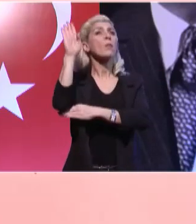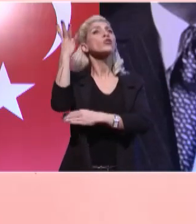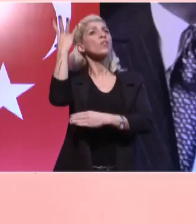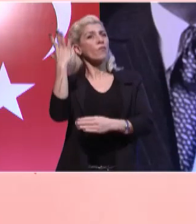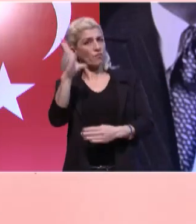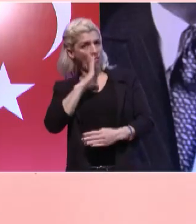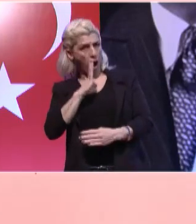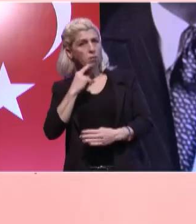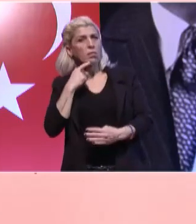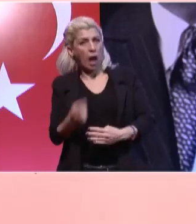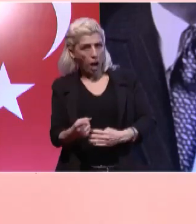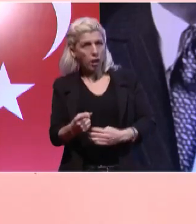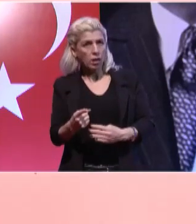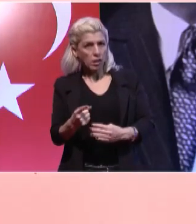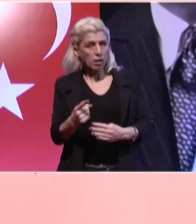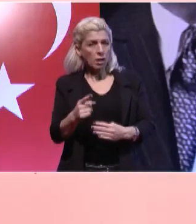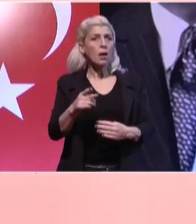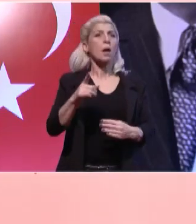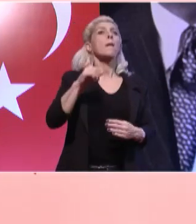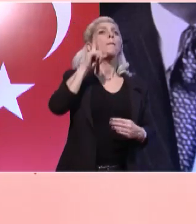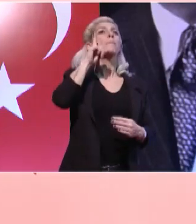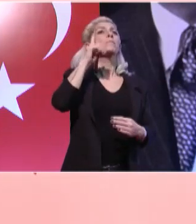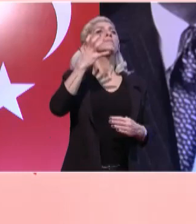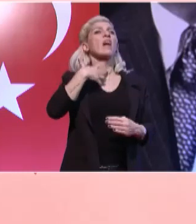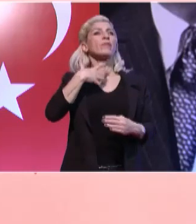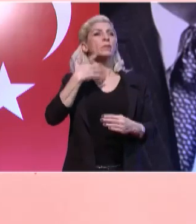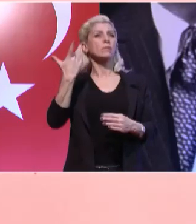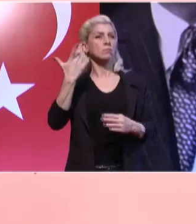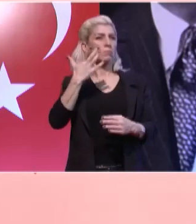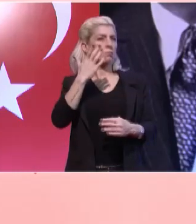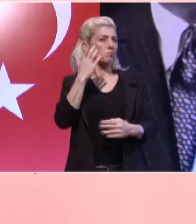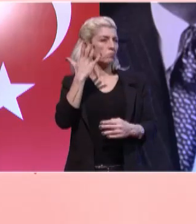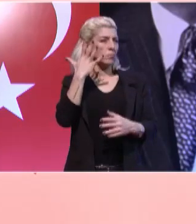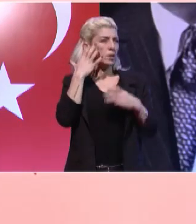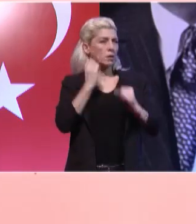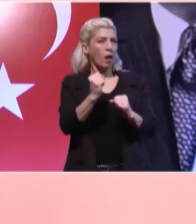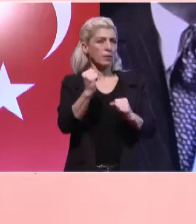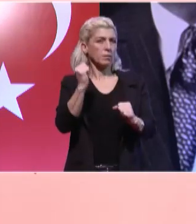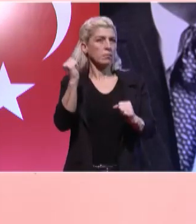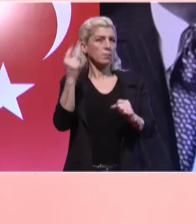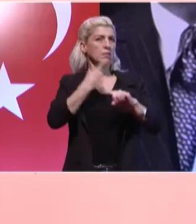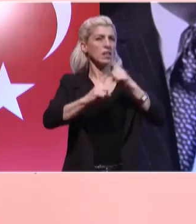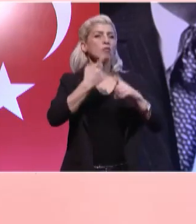yana olanlar, tek adam rejiminden, yani otoriter rejimden yana olanlar.